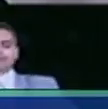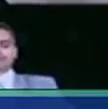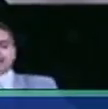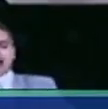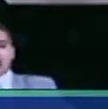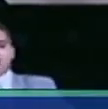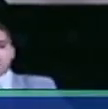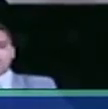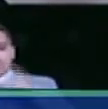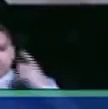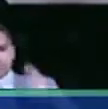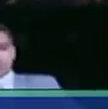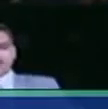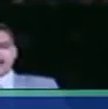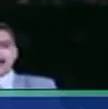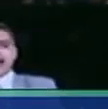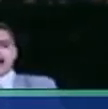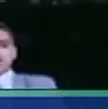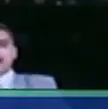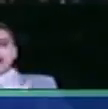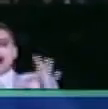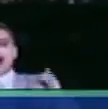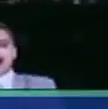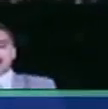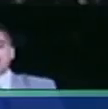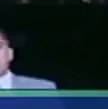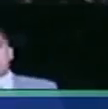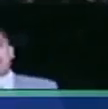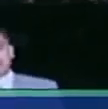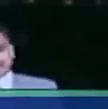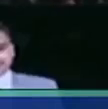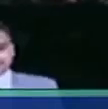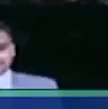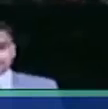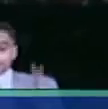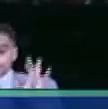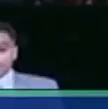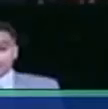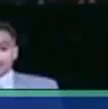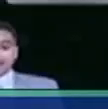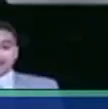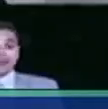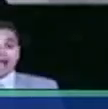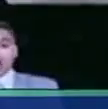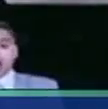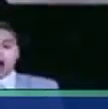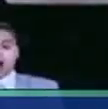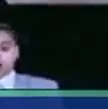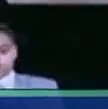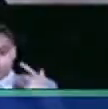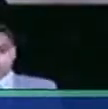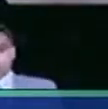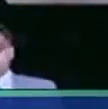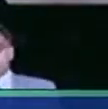الأهلي التنموي. طبعا التحالف الوطني الحقيقة،